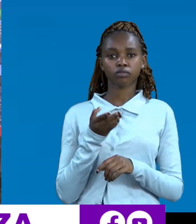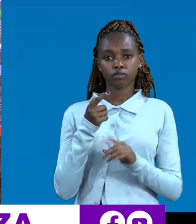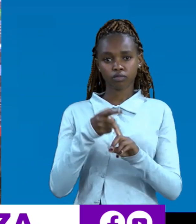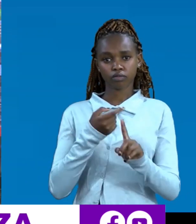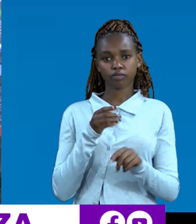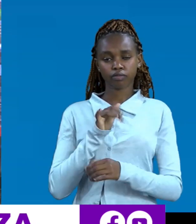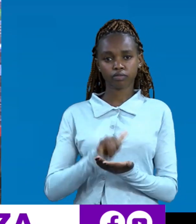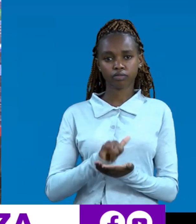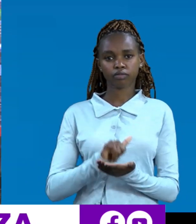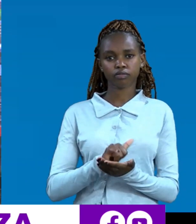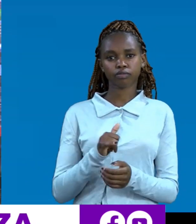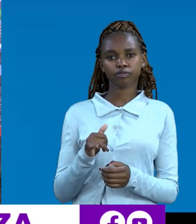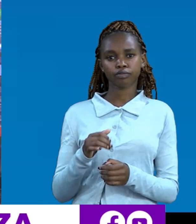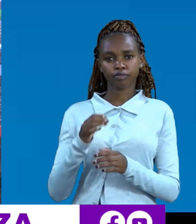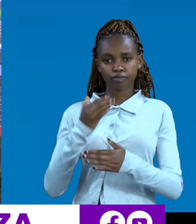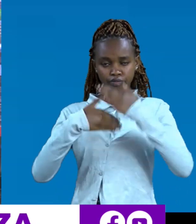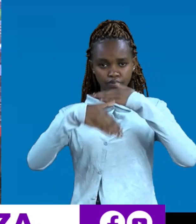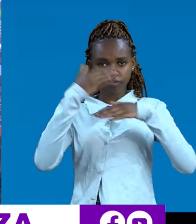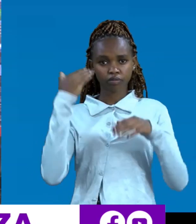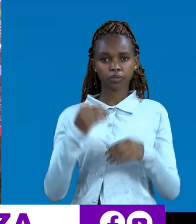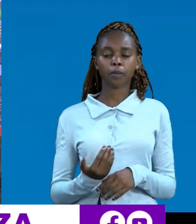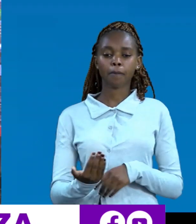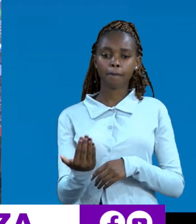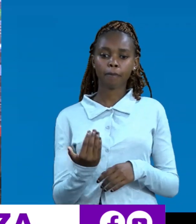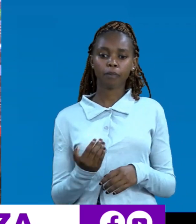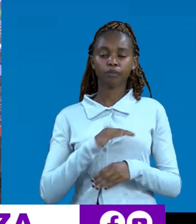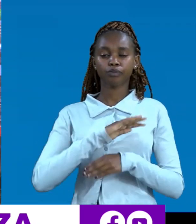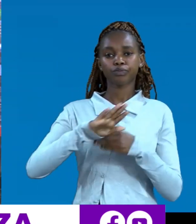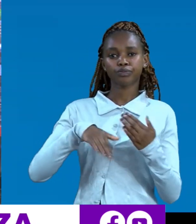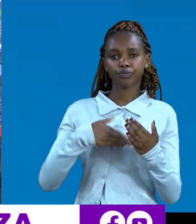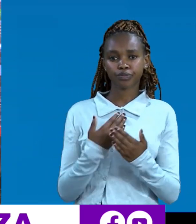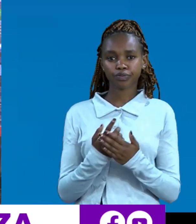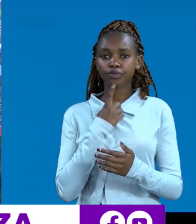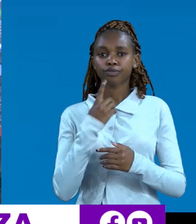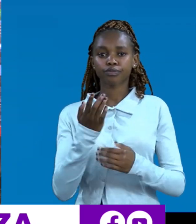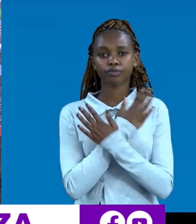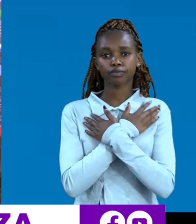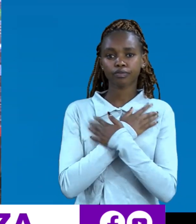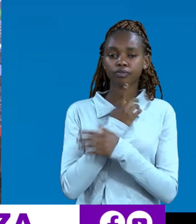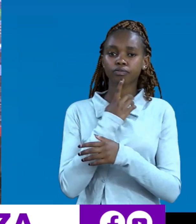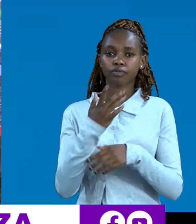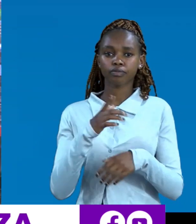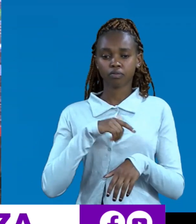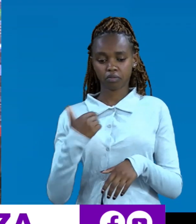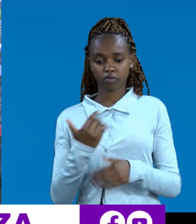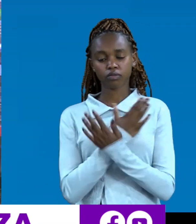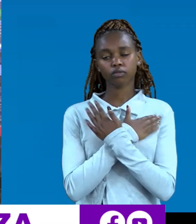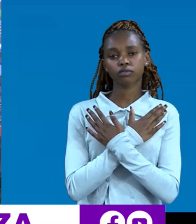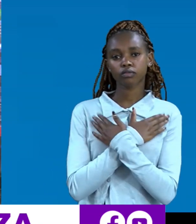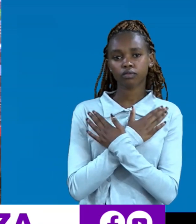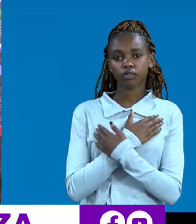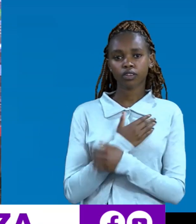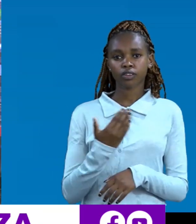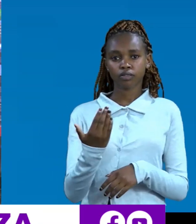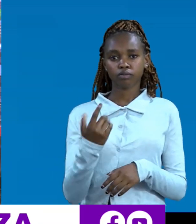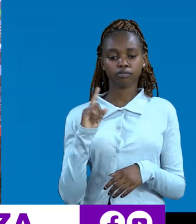on. Mm-hmm. Come on. Tell a friend. Lazima mtu tell a friend to tell a friend. Kabisa mmesikia, tell a friend to tell a friend. Mm-hmm.